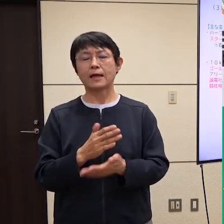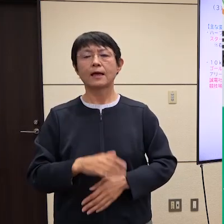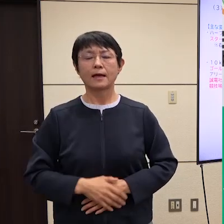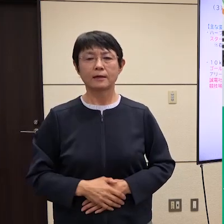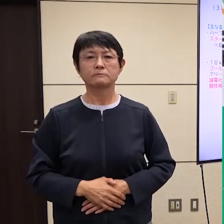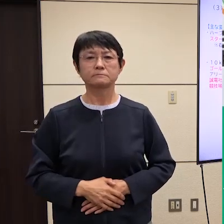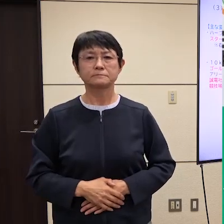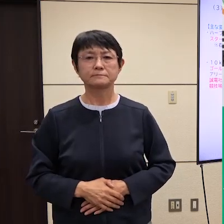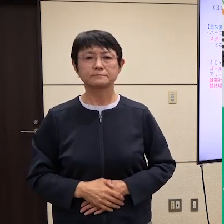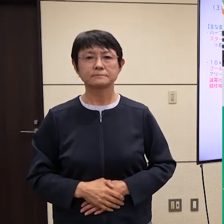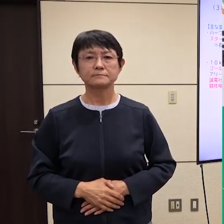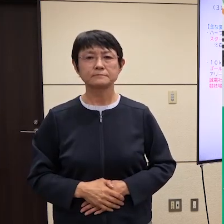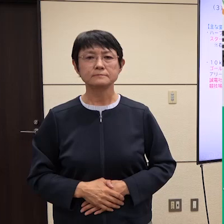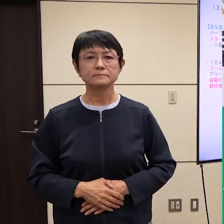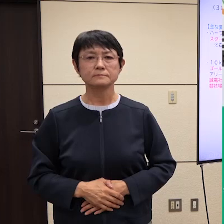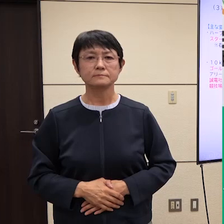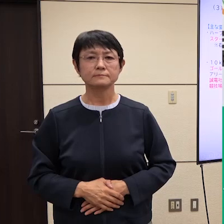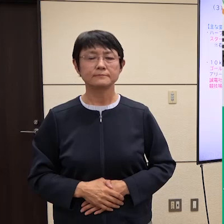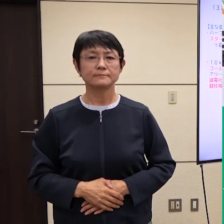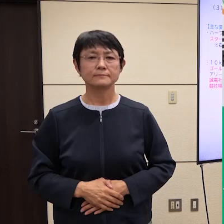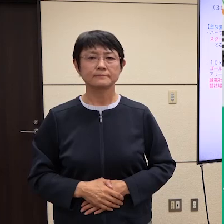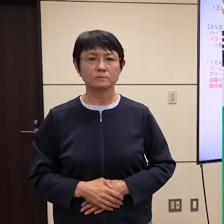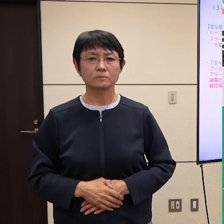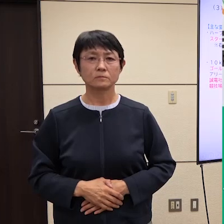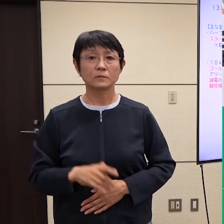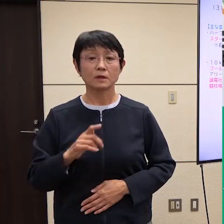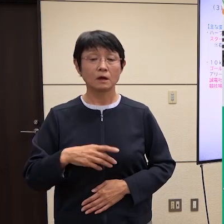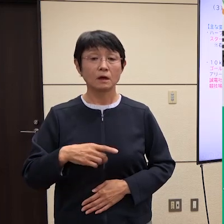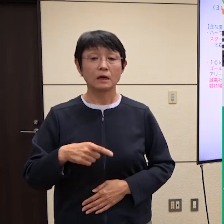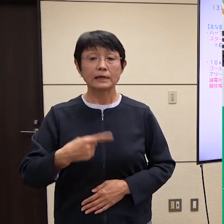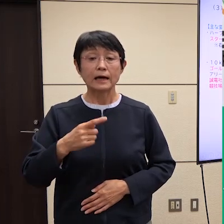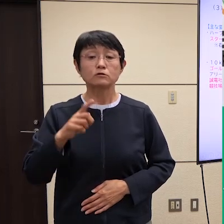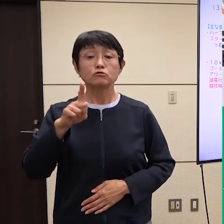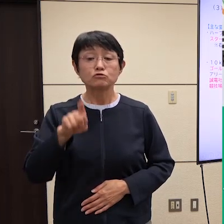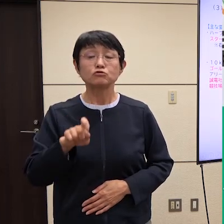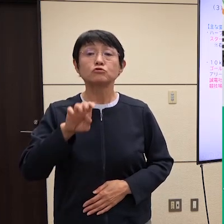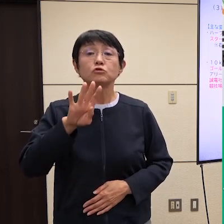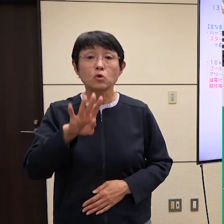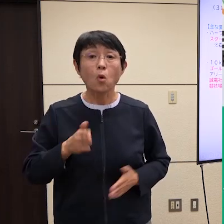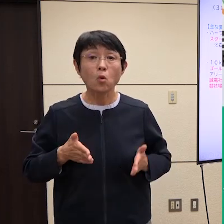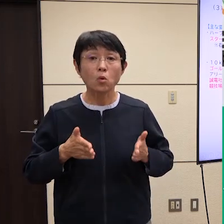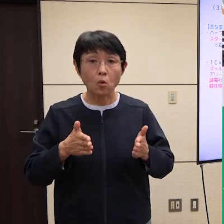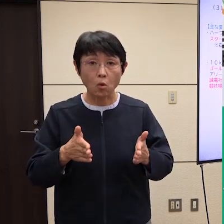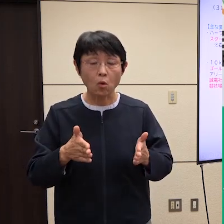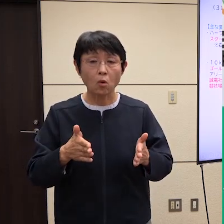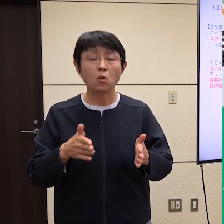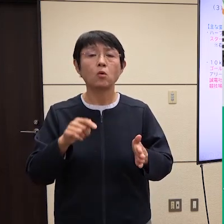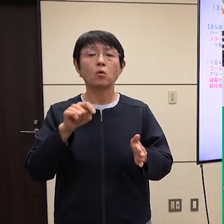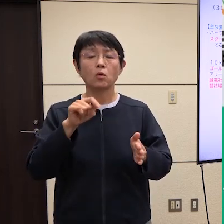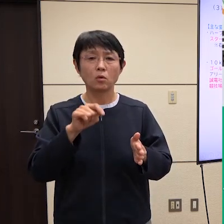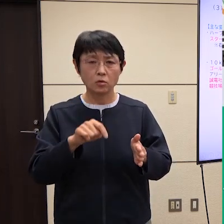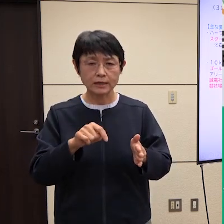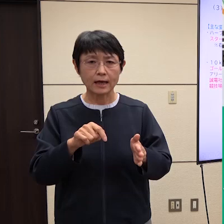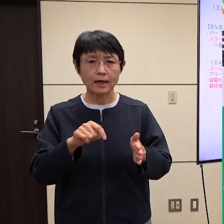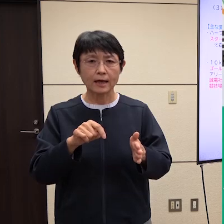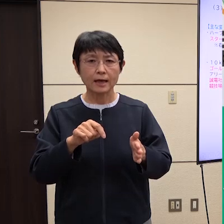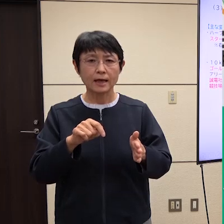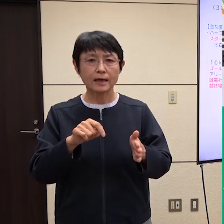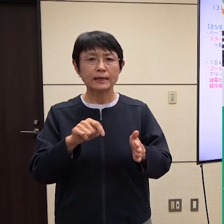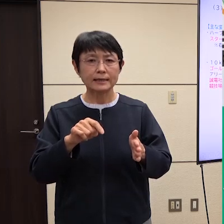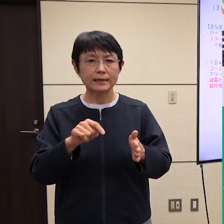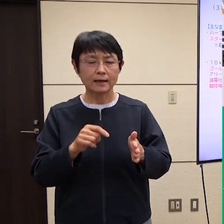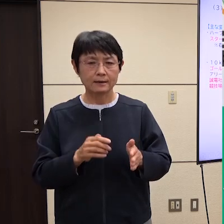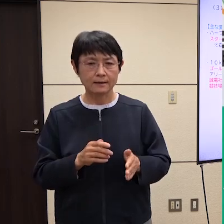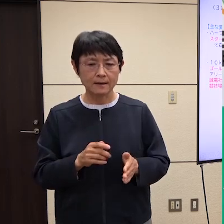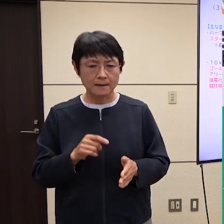して、この114号のところですね、 ここで一旦今年は